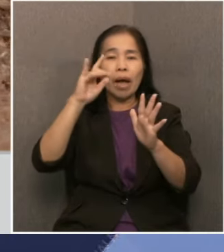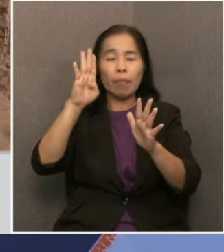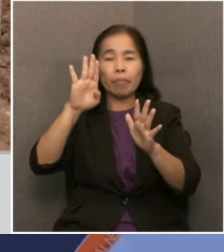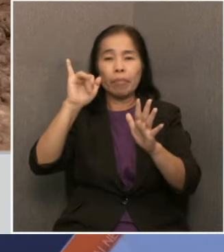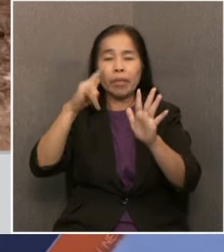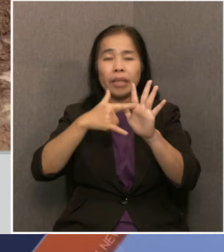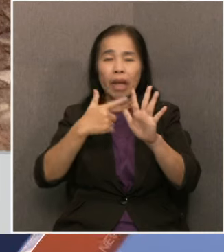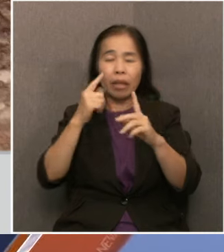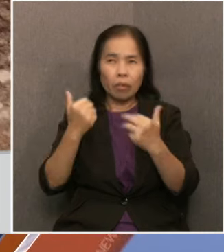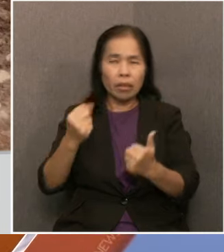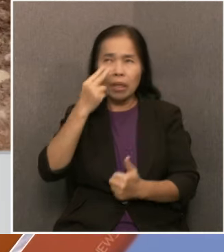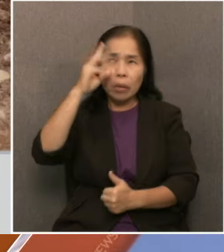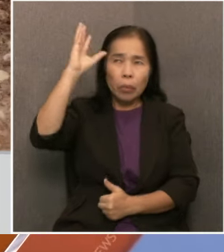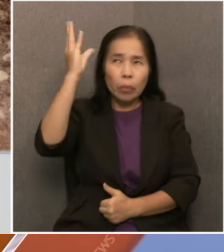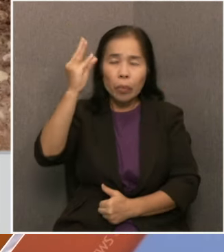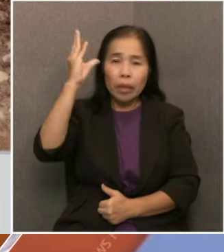มากขนในชวงเดือนไหนค่ะ